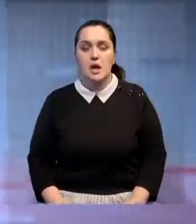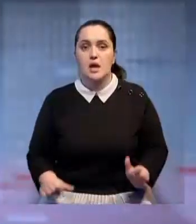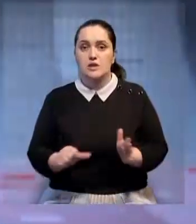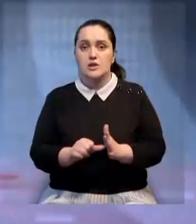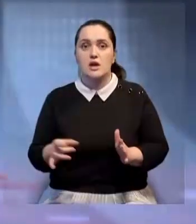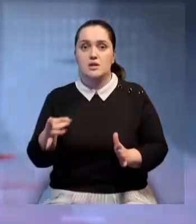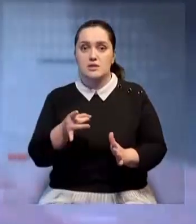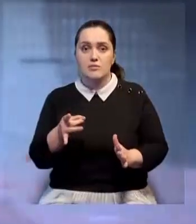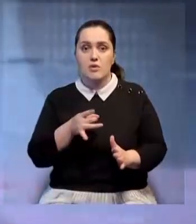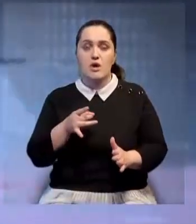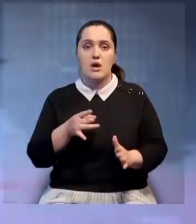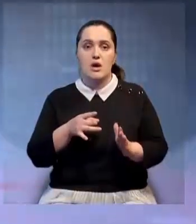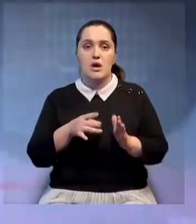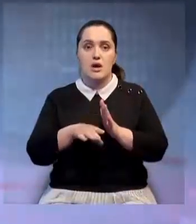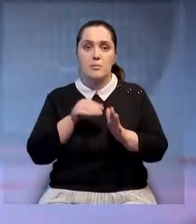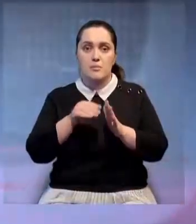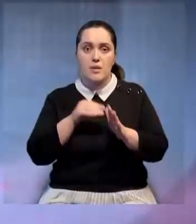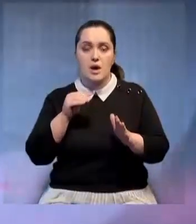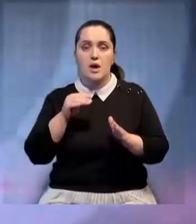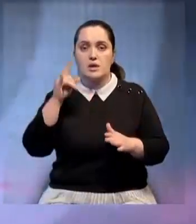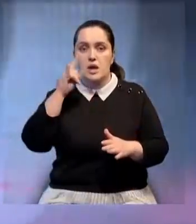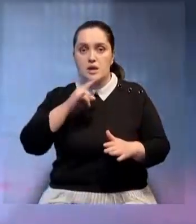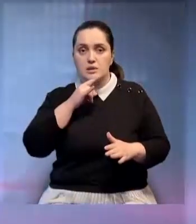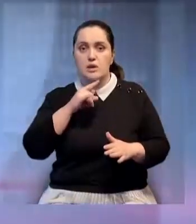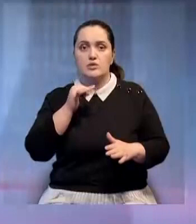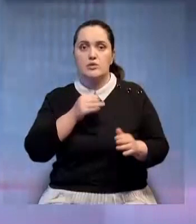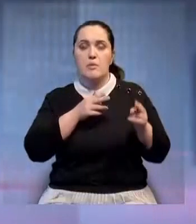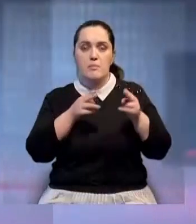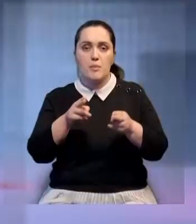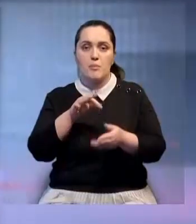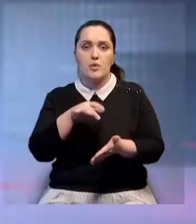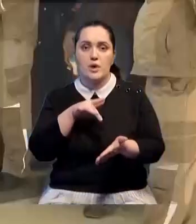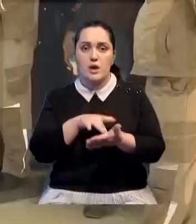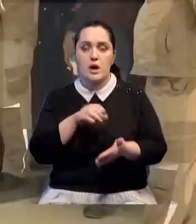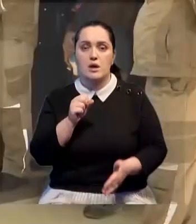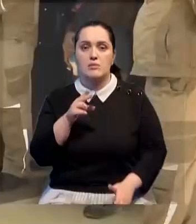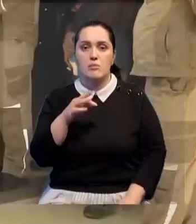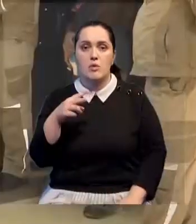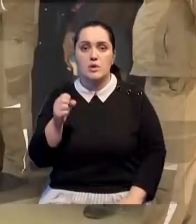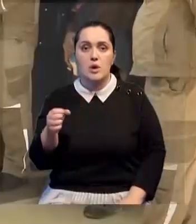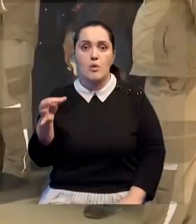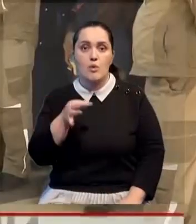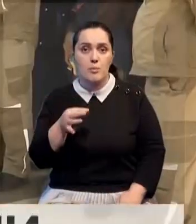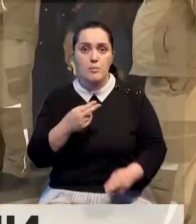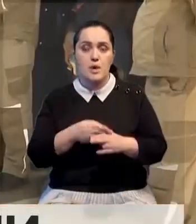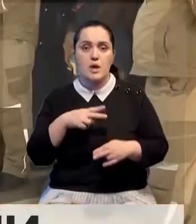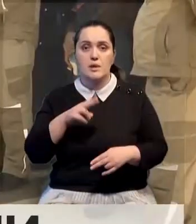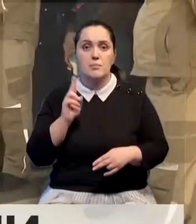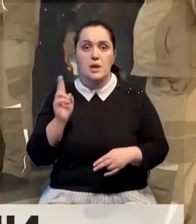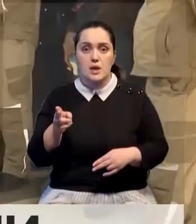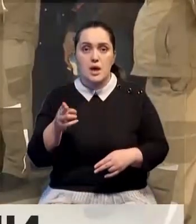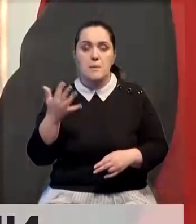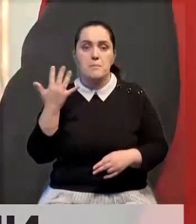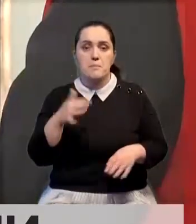Члены республиканского предвыборного штаба Народной партии Казахстана продолжают поездки по регионам. В Акмолинской области активисты НПК провели